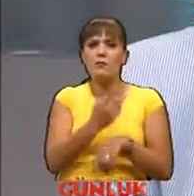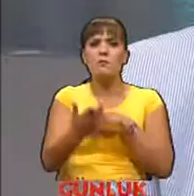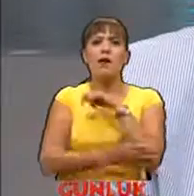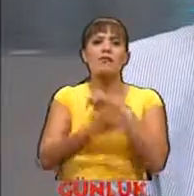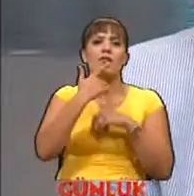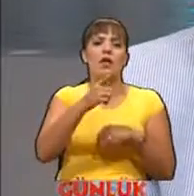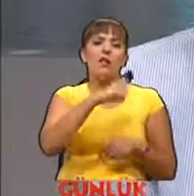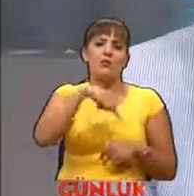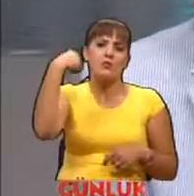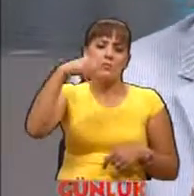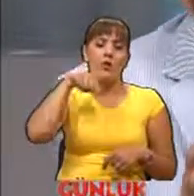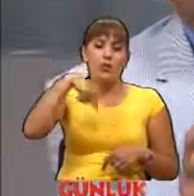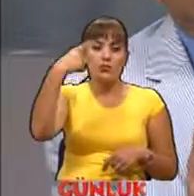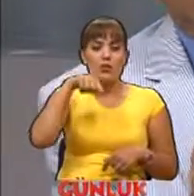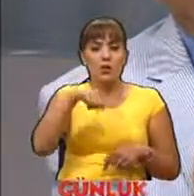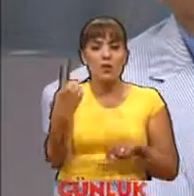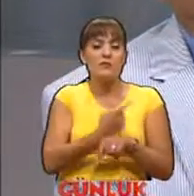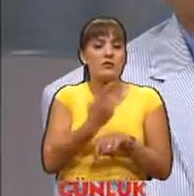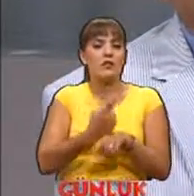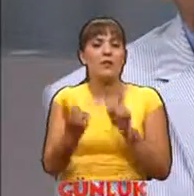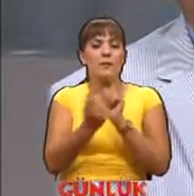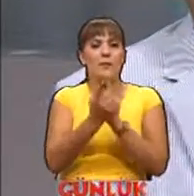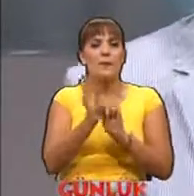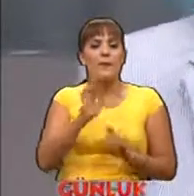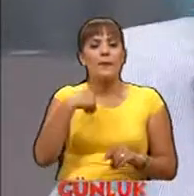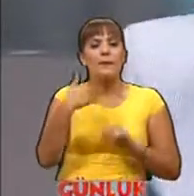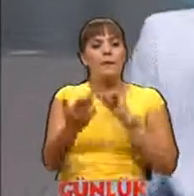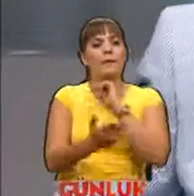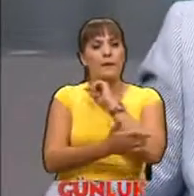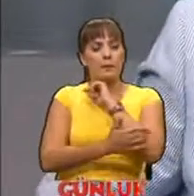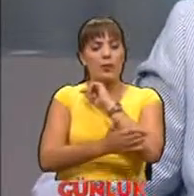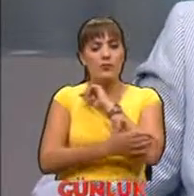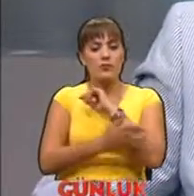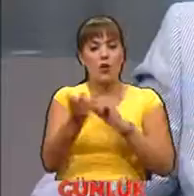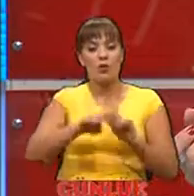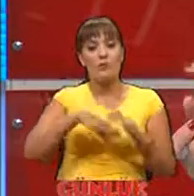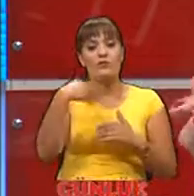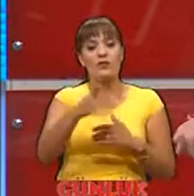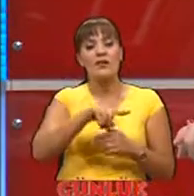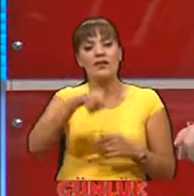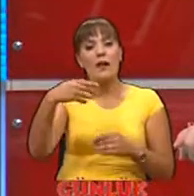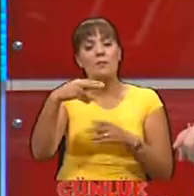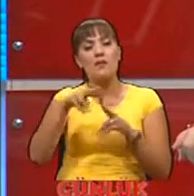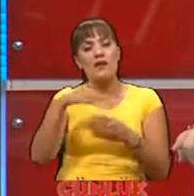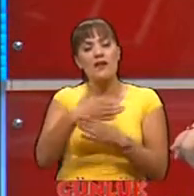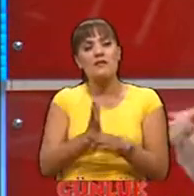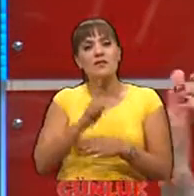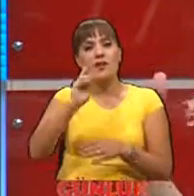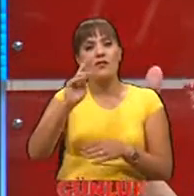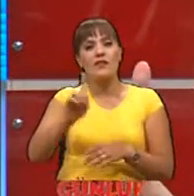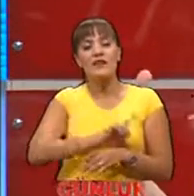bağıştır deniyor. O nedenle öyle bir şeyle de karşılaşıyoruz. Ya sosyal gerçeklikle. Bağışın ölümden sonra diğer mirasçılar